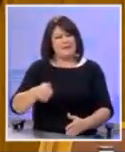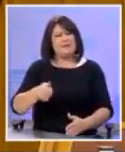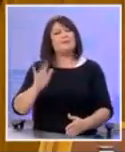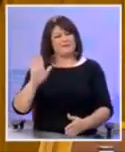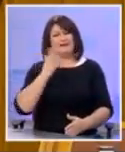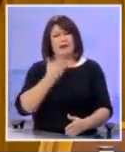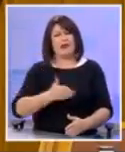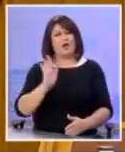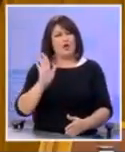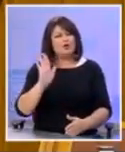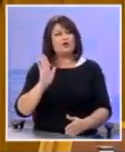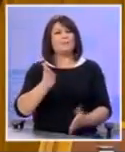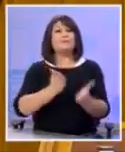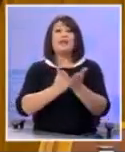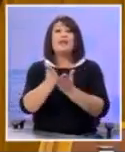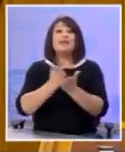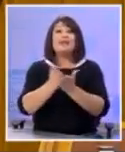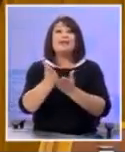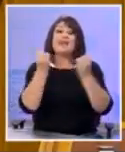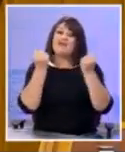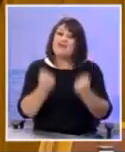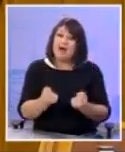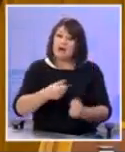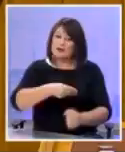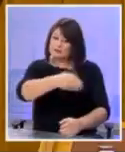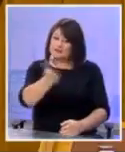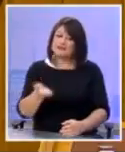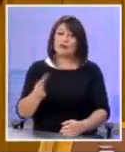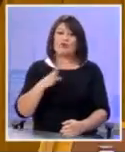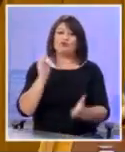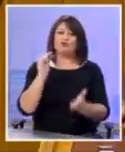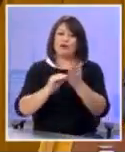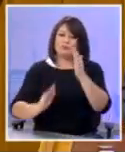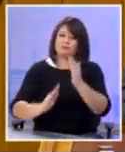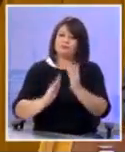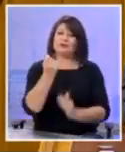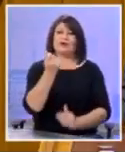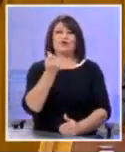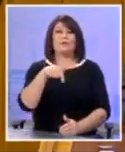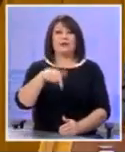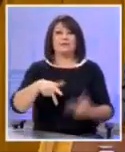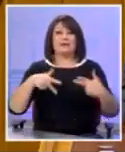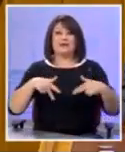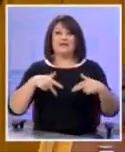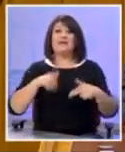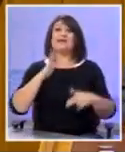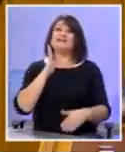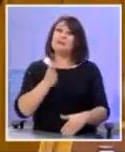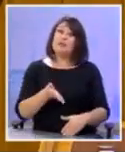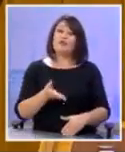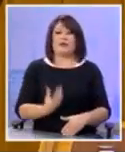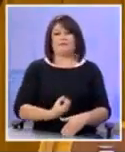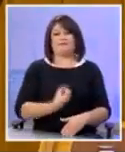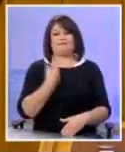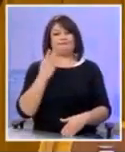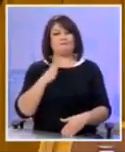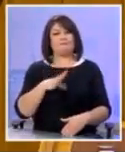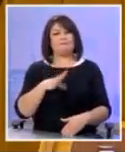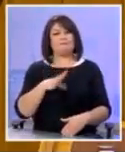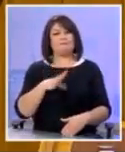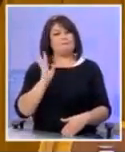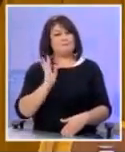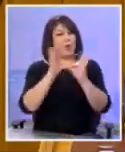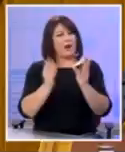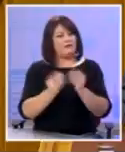να επιβάλλει την δίκαια κατανομή των βαρών και να επανακινήσει την οικονομία. Η σημερινή κυβέρνηση έχει την διάθεση αλλά και την βούληση να πράξει